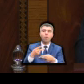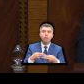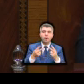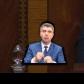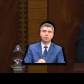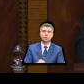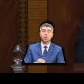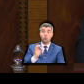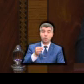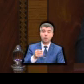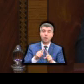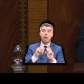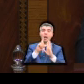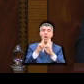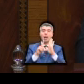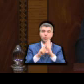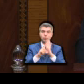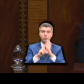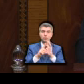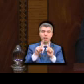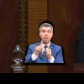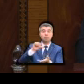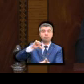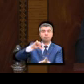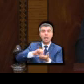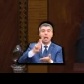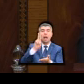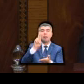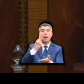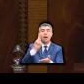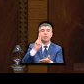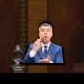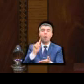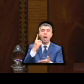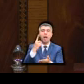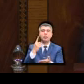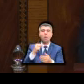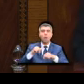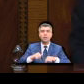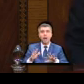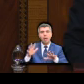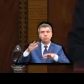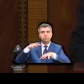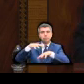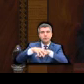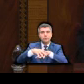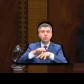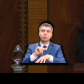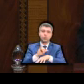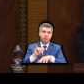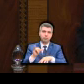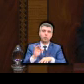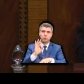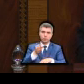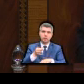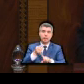بإخراج الميثاق ديال التمركز الإداري. كاين هناك اشتغال، كاين أرضية متوفرة عند